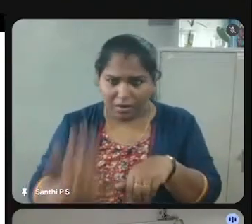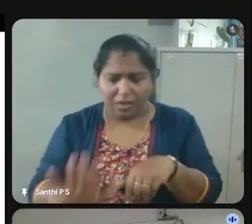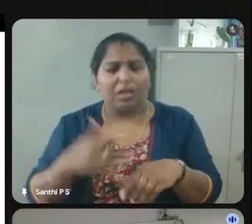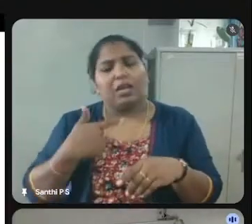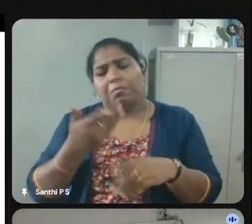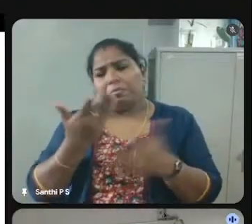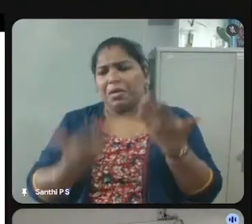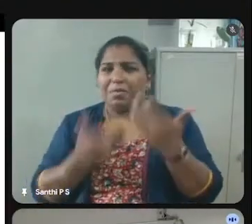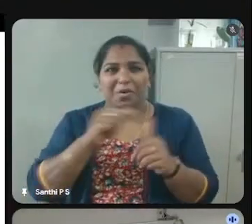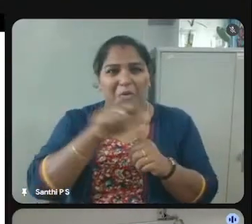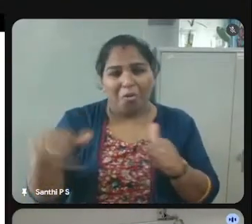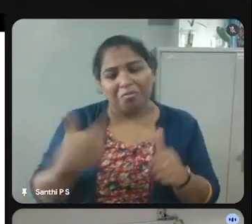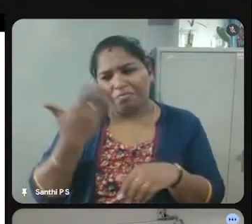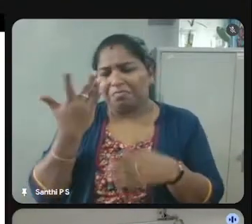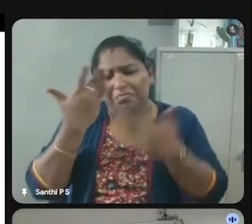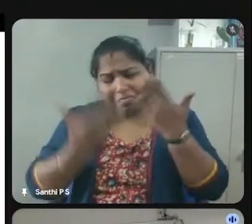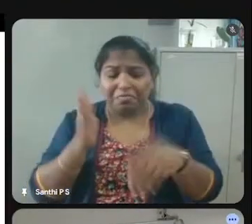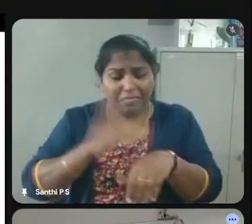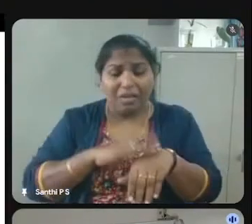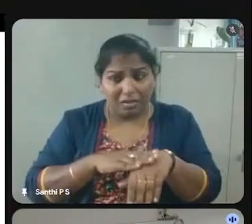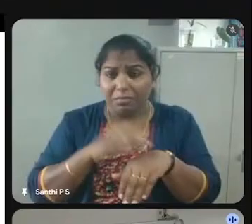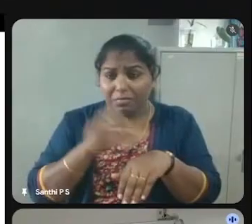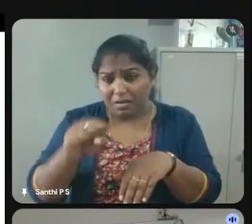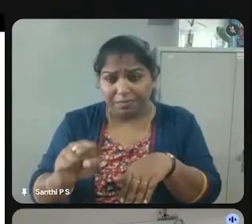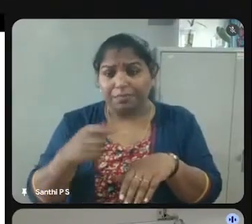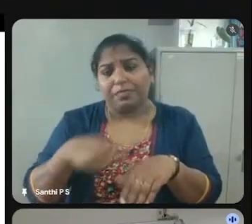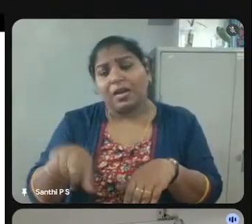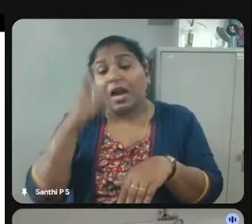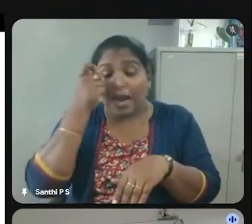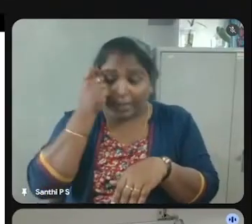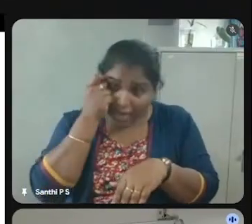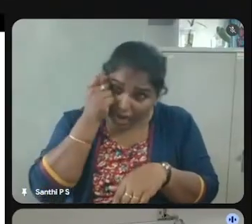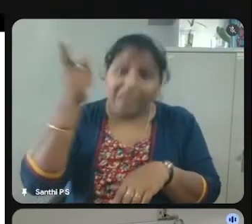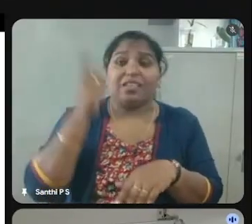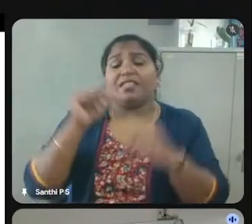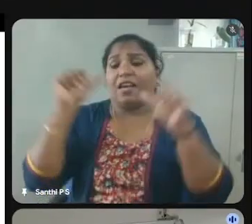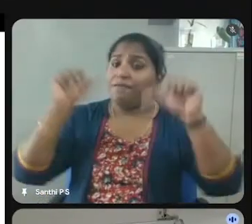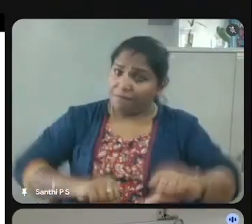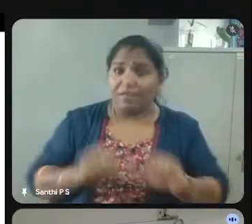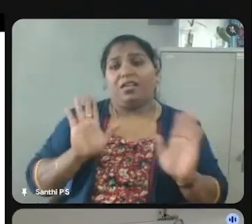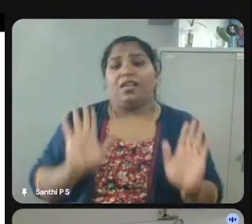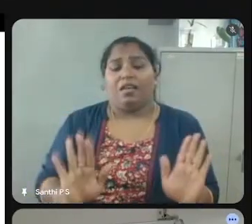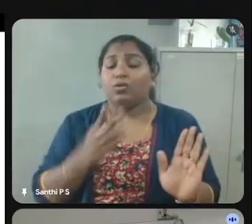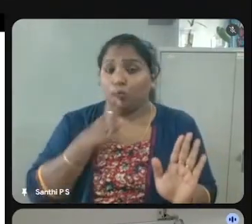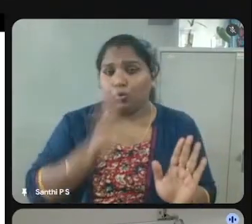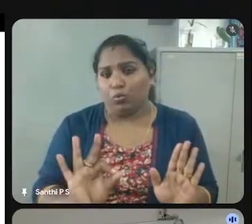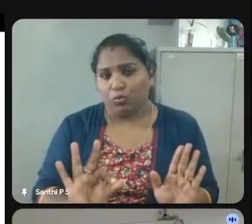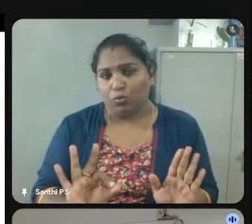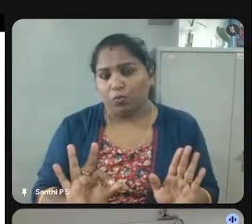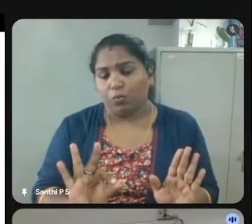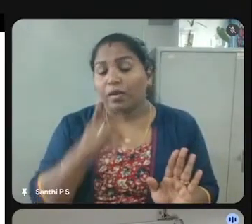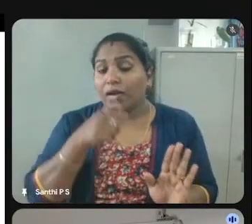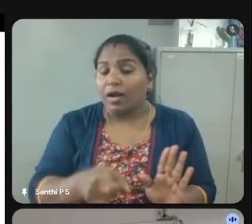അനുഭവിച്ചതോ അനുഭവിച്ചുകൊണ്ടിരിക്കുന്നതോ ഒക്കെ തന്നെയാകാം. അതൊരു പ്രശ്നമാണ് എന്ന് മനസ്സിലാക്കാൻ പോലും സാധിക്കാത്തൊരു സ്ഥിതിയിൽ നിൽക്കുന്ന വ്യക്തികളുണ്ട്. അപ്പൊ